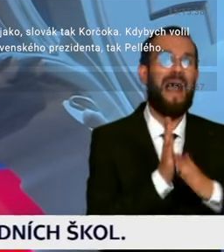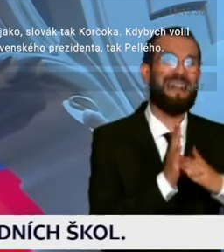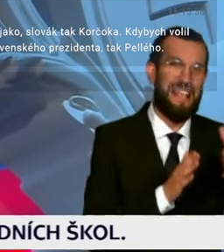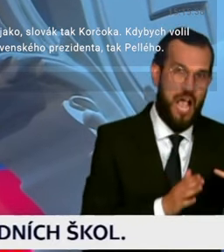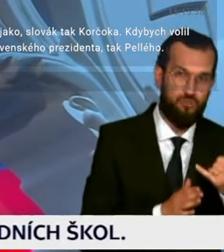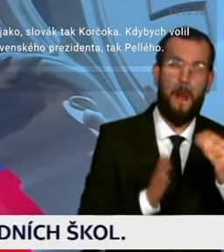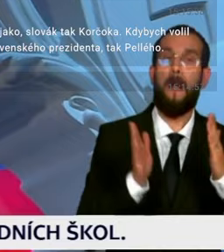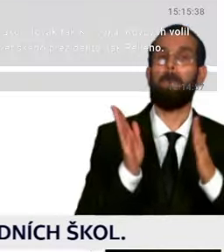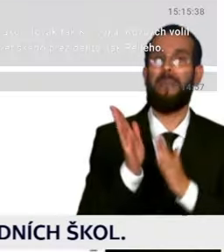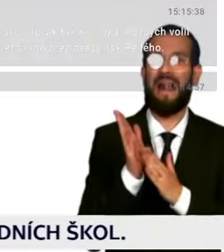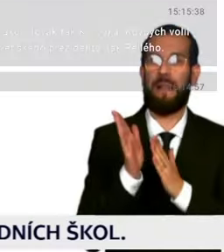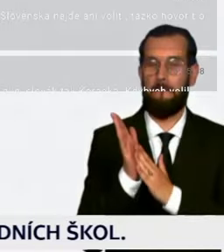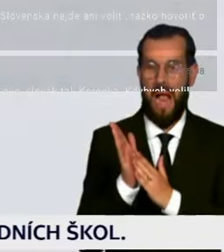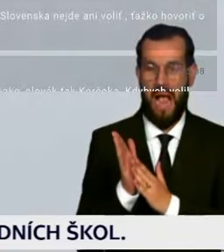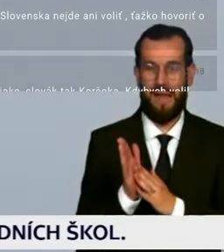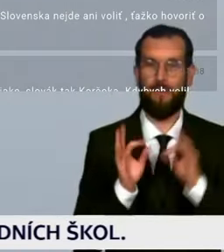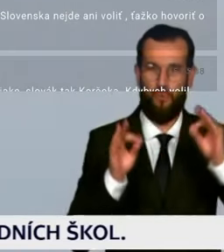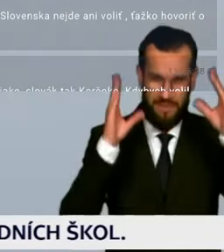Dobrý